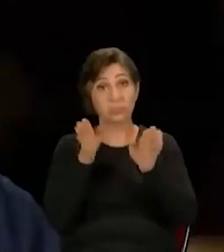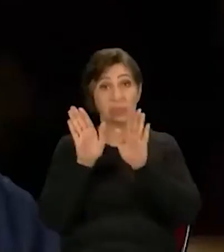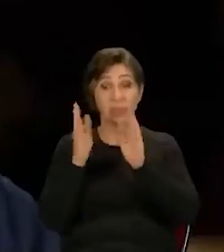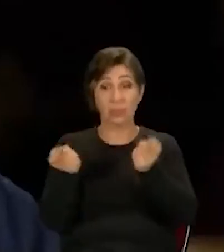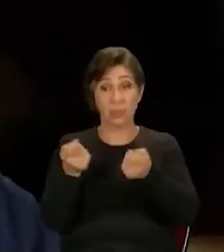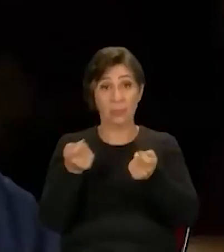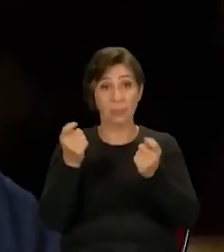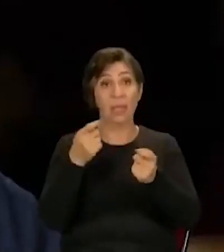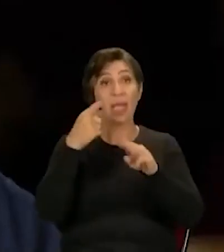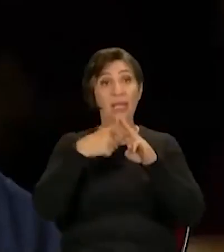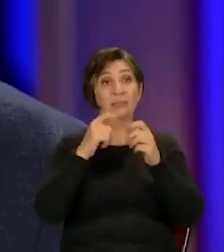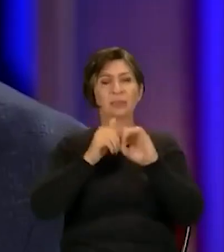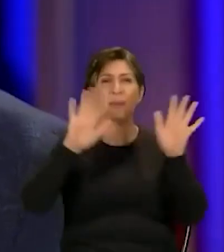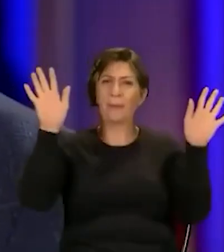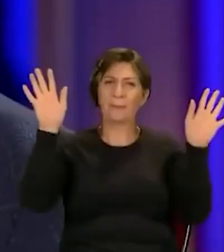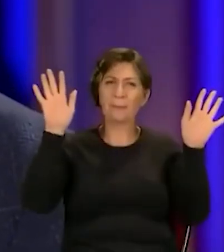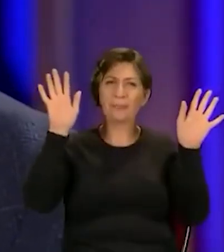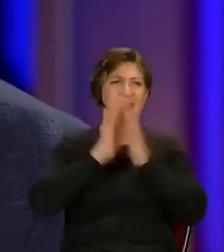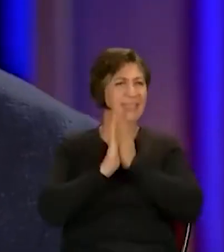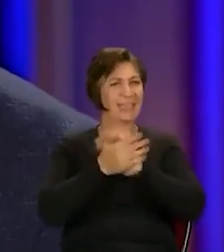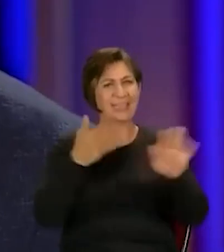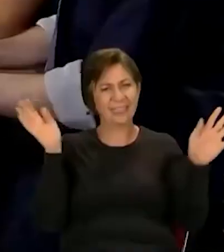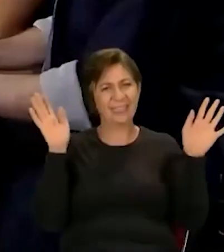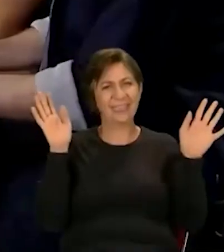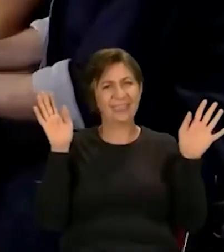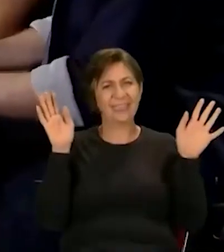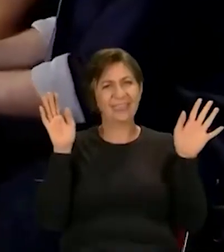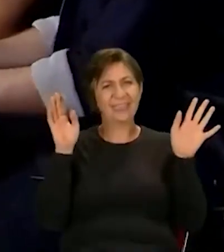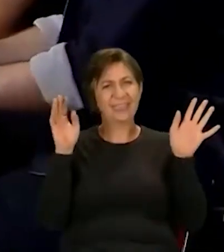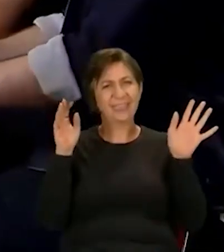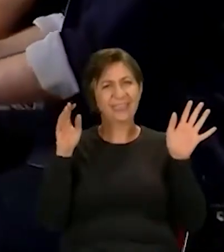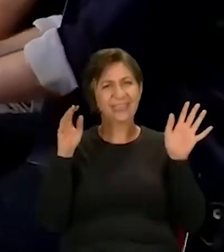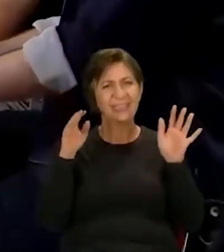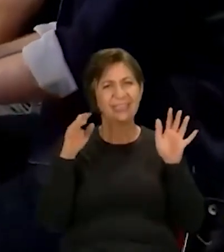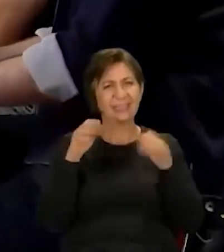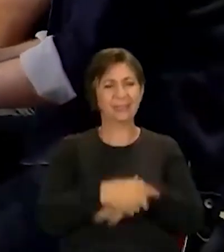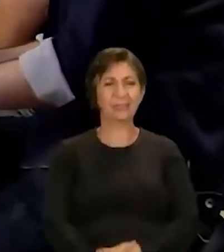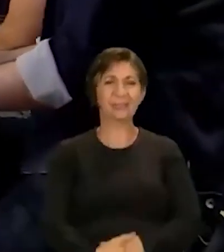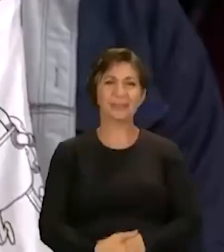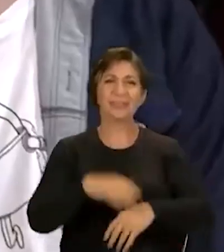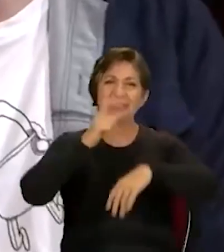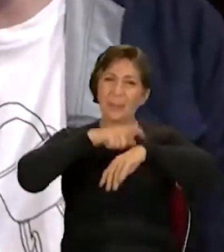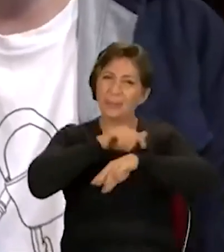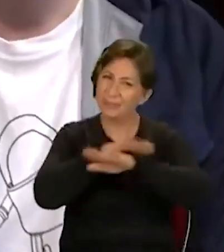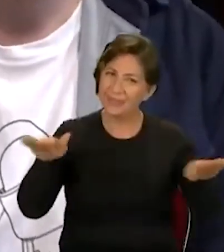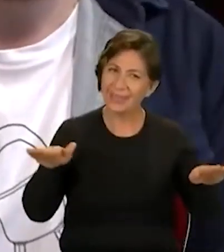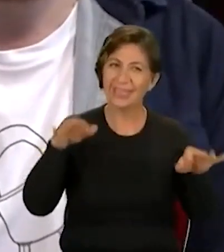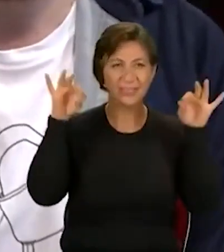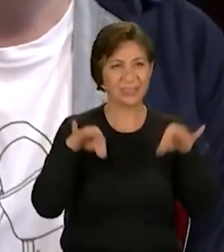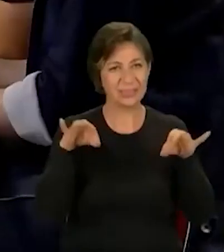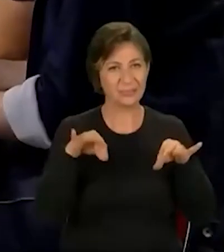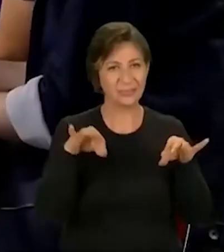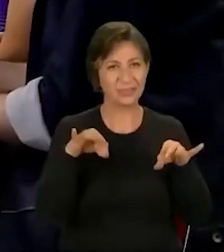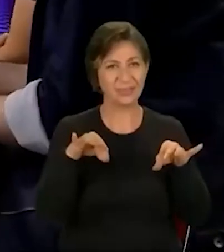da e-sporun aslında çok fazla faydası var. Yeter. Tamam, katılıyorum. Hayata çıkarsa çok işe yarayacak. Zaman doldu. Şimdi